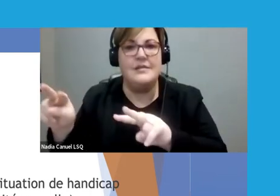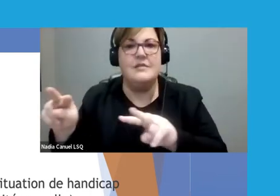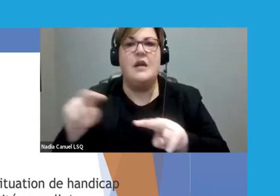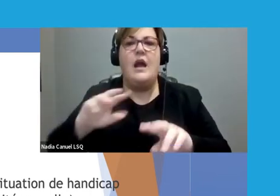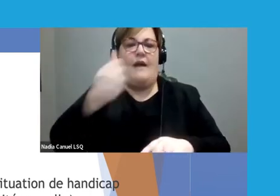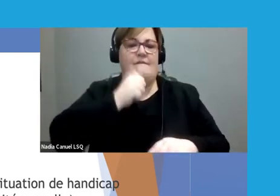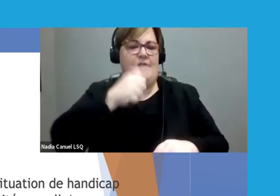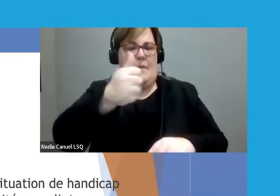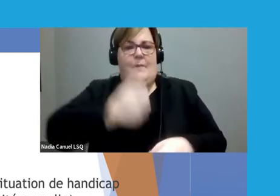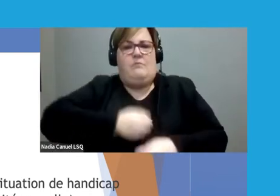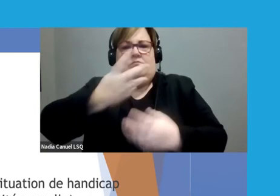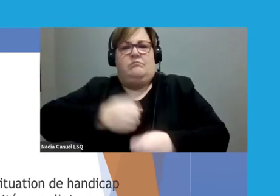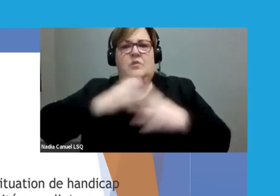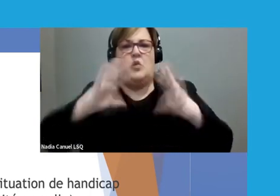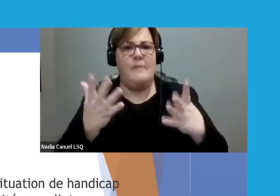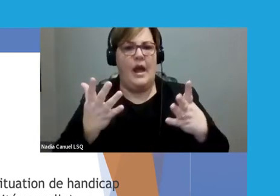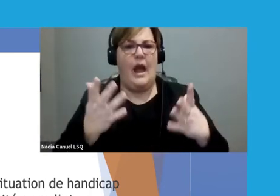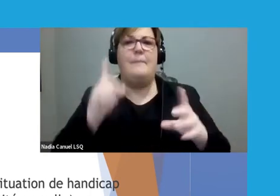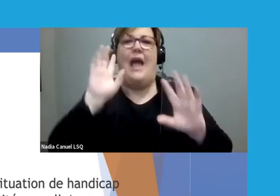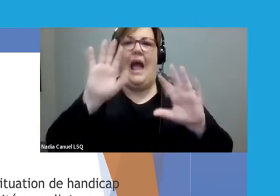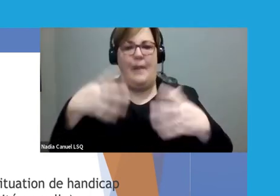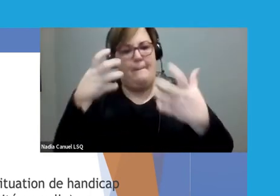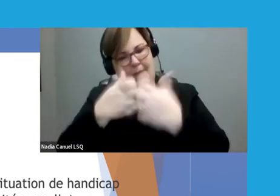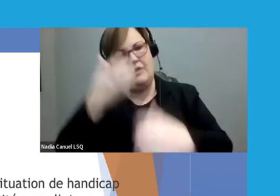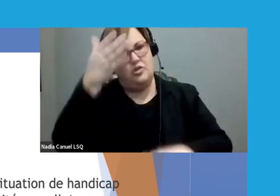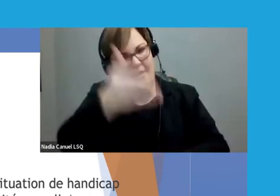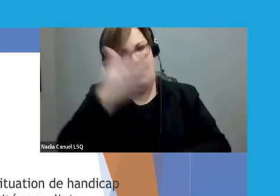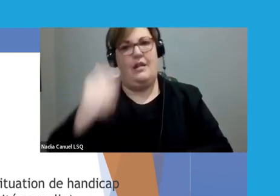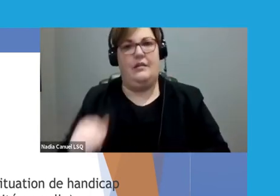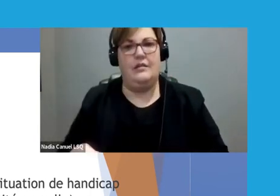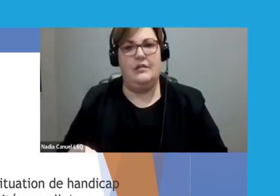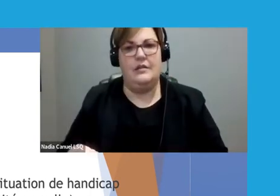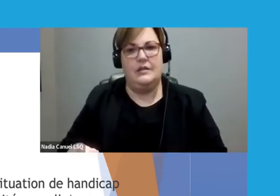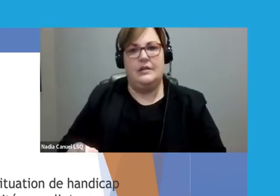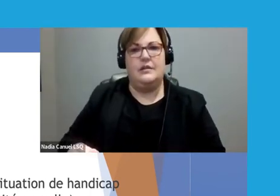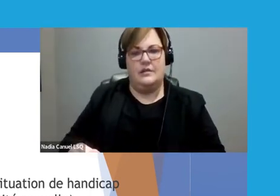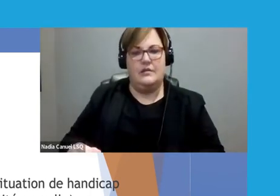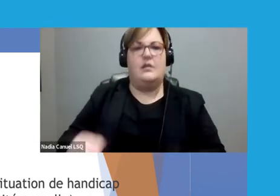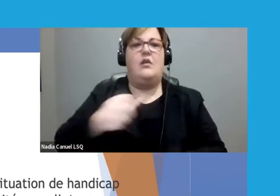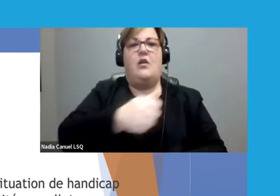comme étant sa réalité à elle. Aussi,